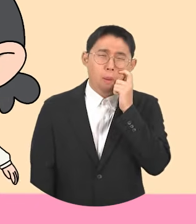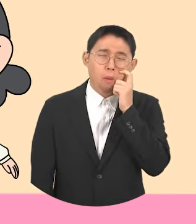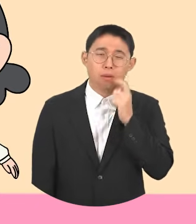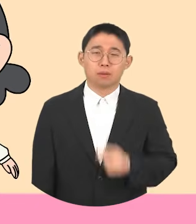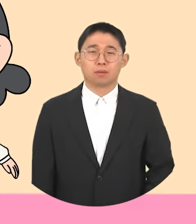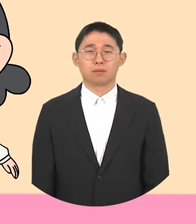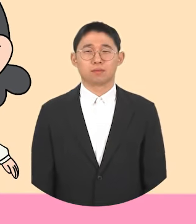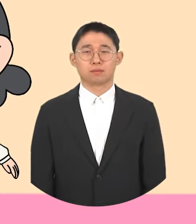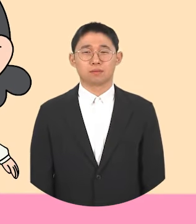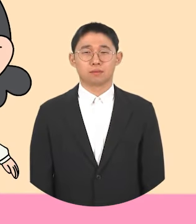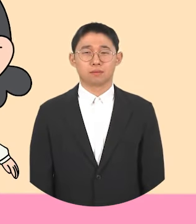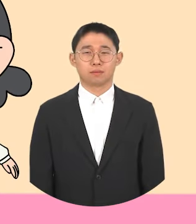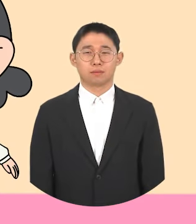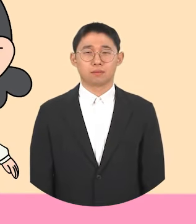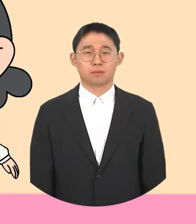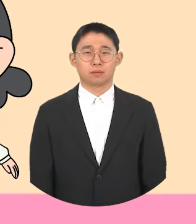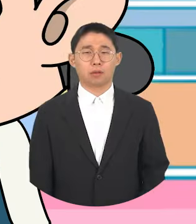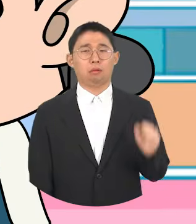없게 되지.